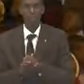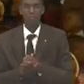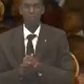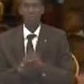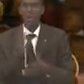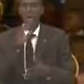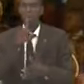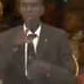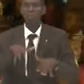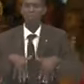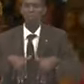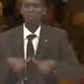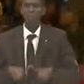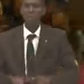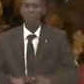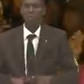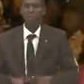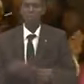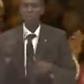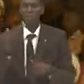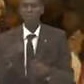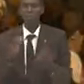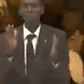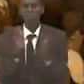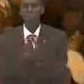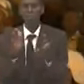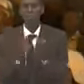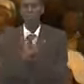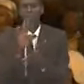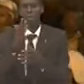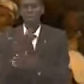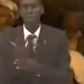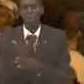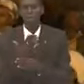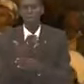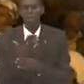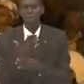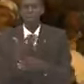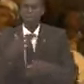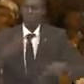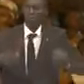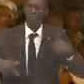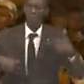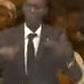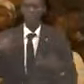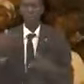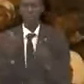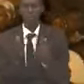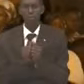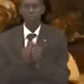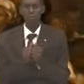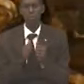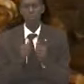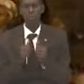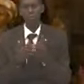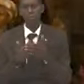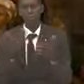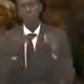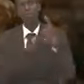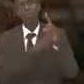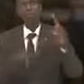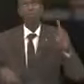et tu fatigues et d'acclamer le seigneur régis toi devant le seigneur